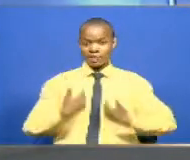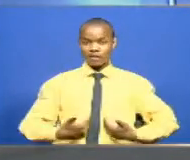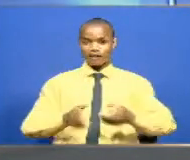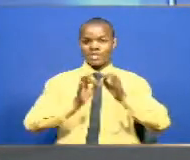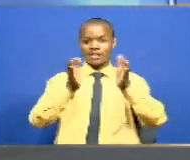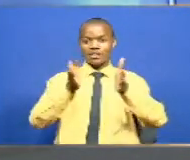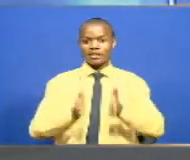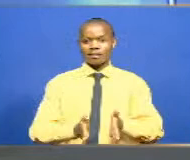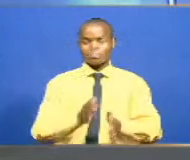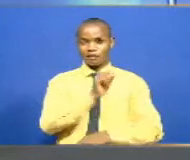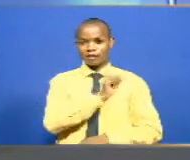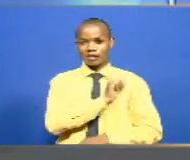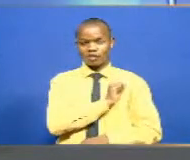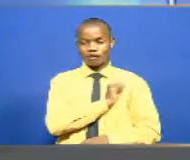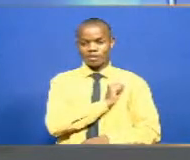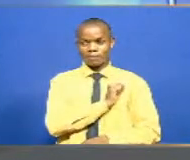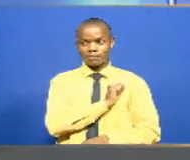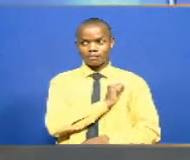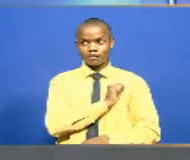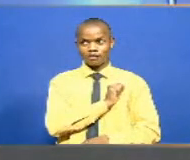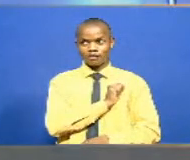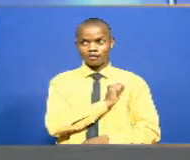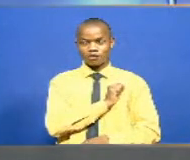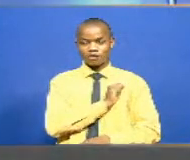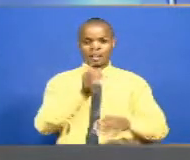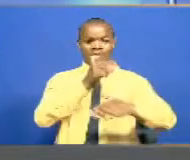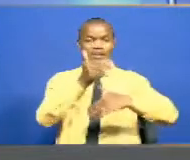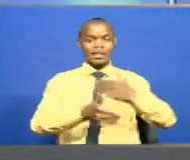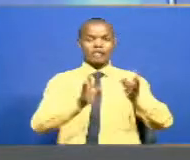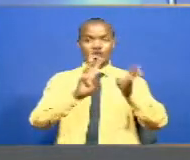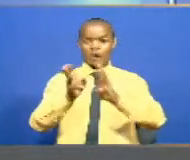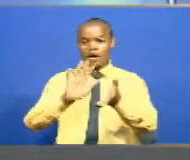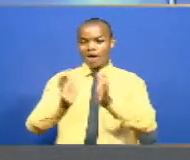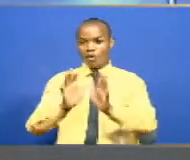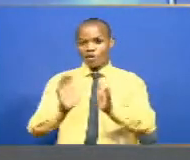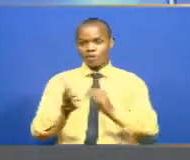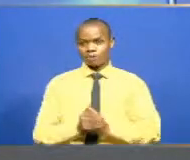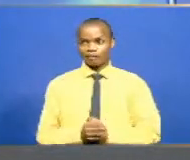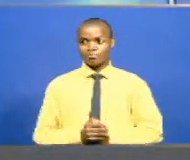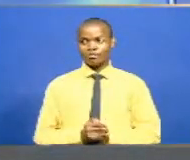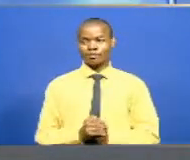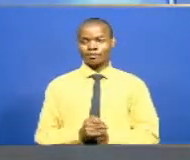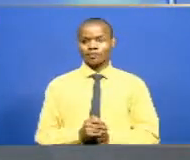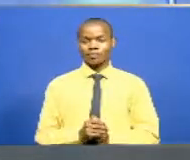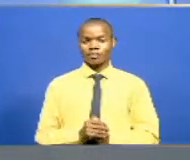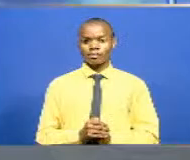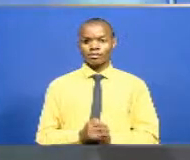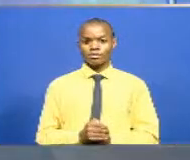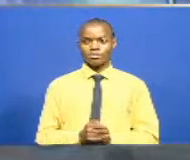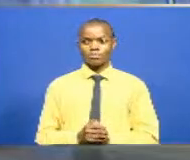ishara ni Simon Karodha. Marco Tilio na utabiri wa hali ya hewa.